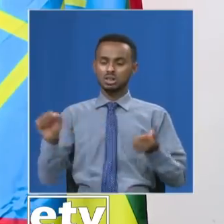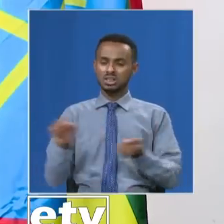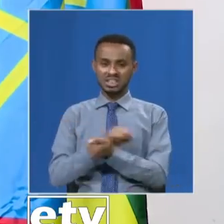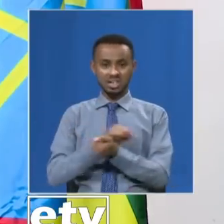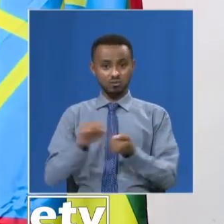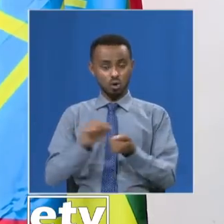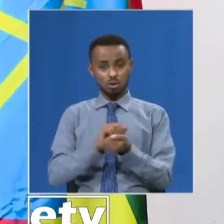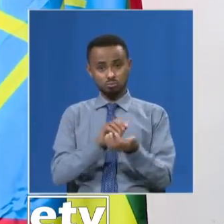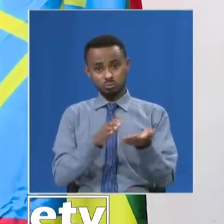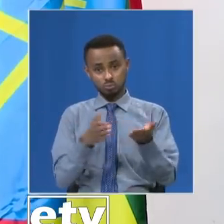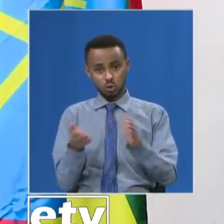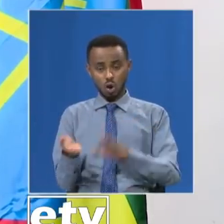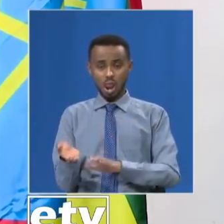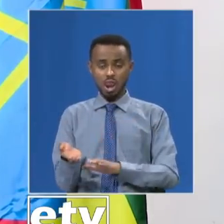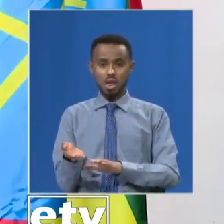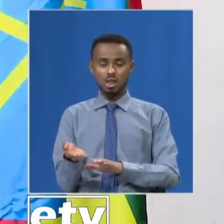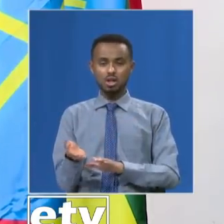ጠፍቷል።